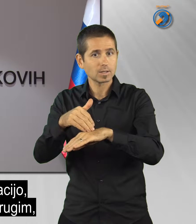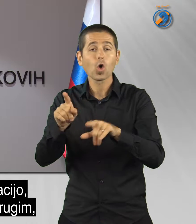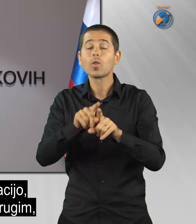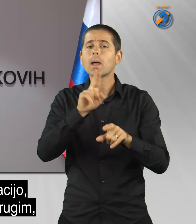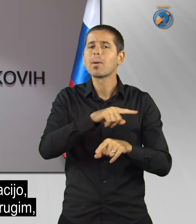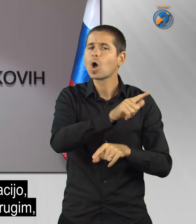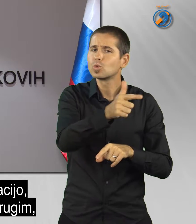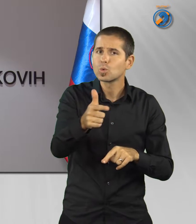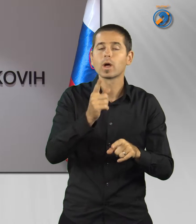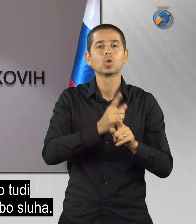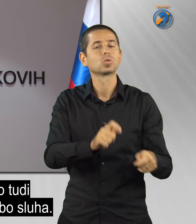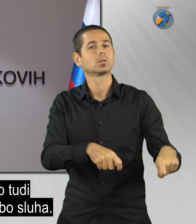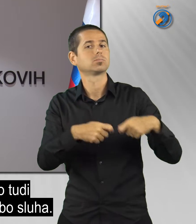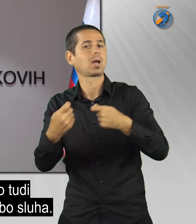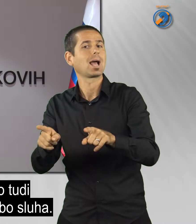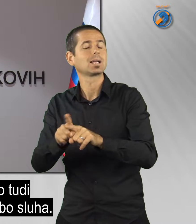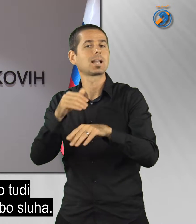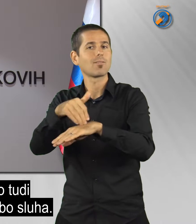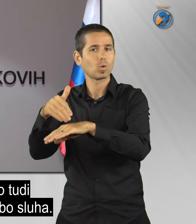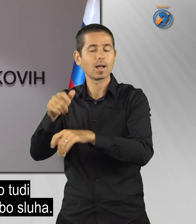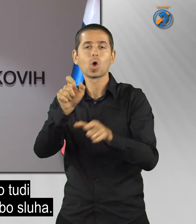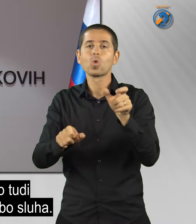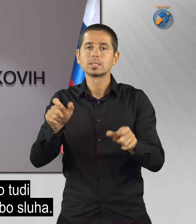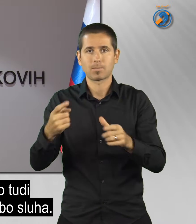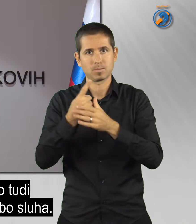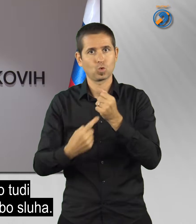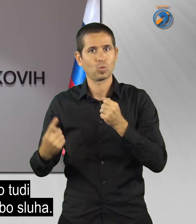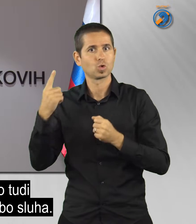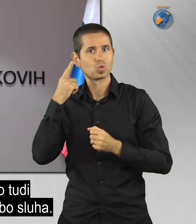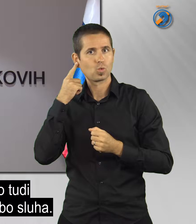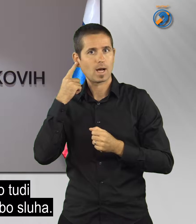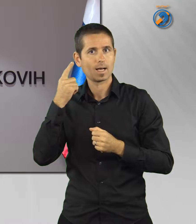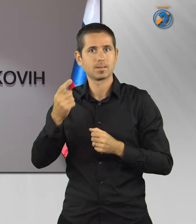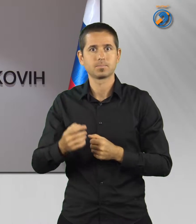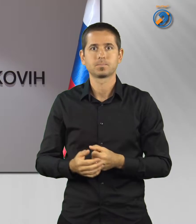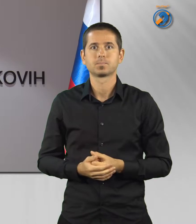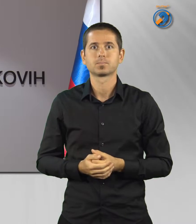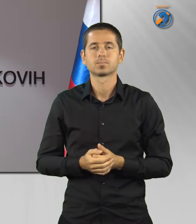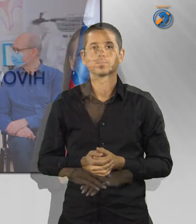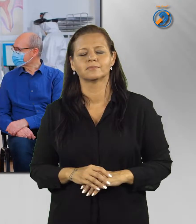enako, kot jo imajo drugi, posredujejo tudi osebam z izgubo sluha.